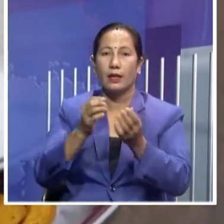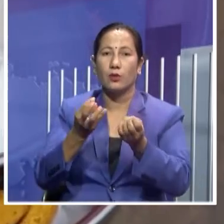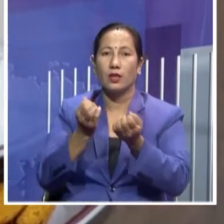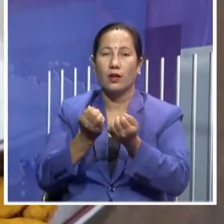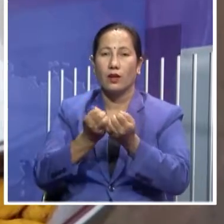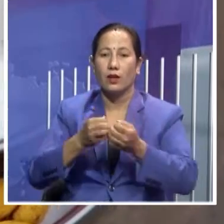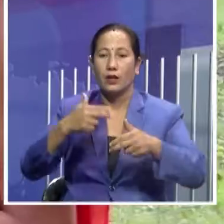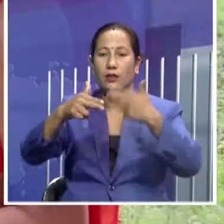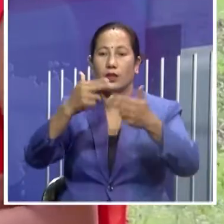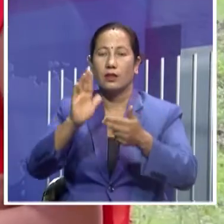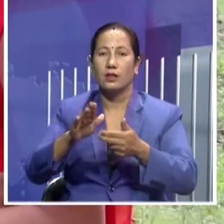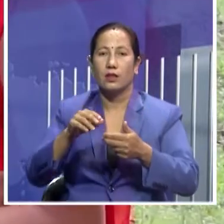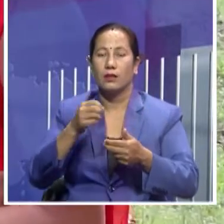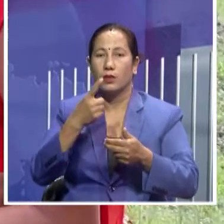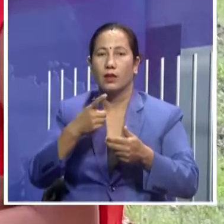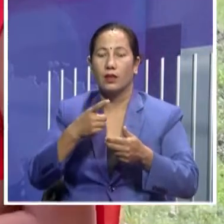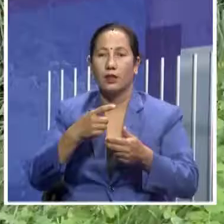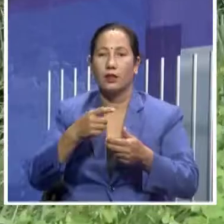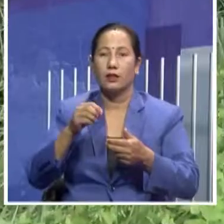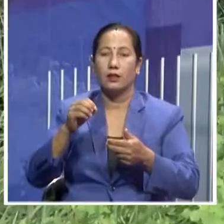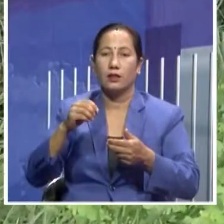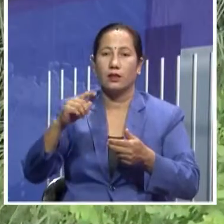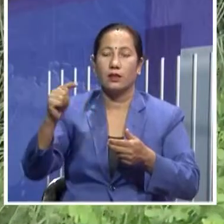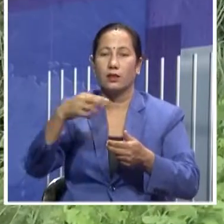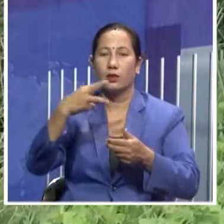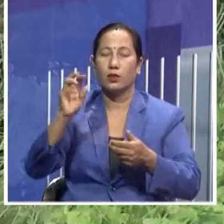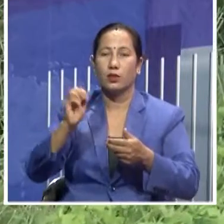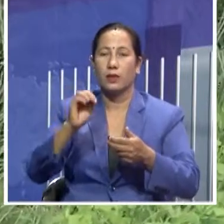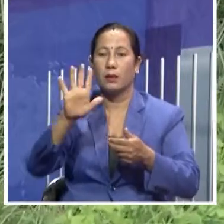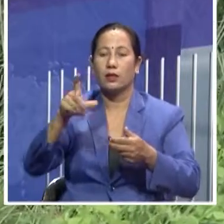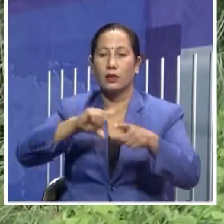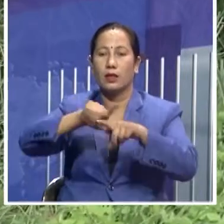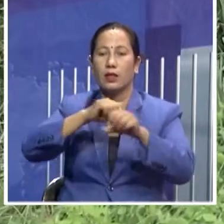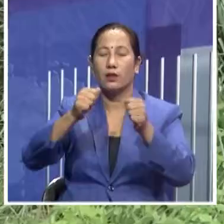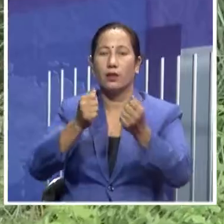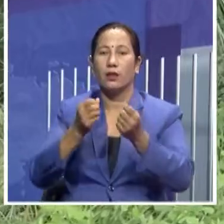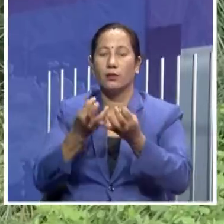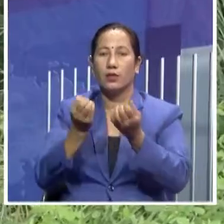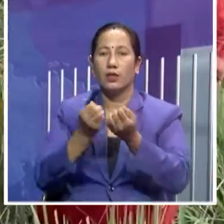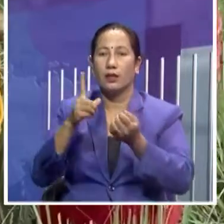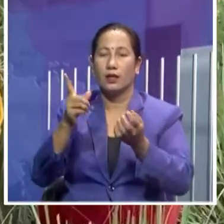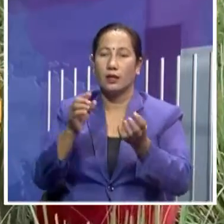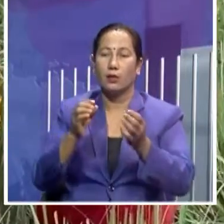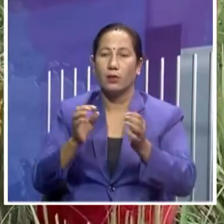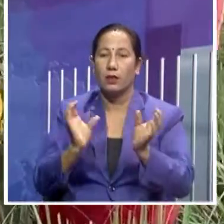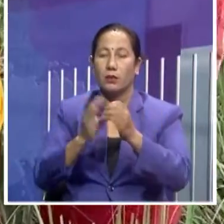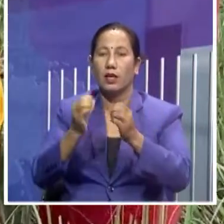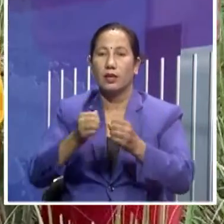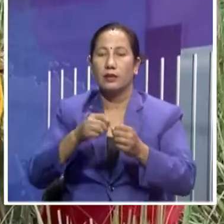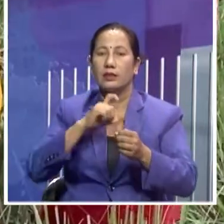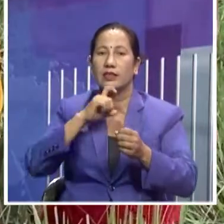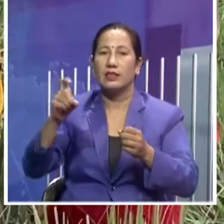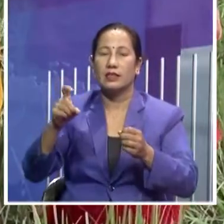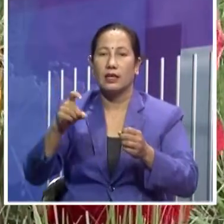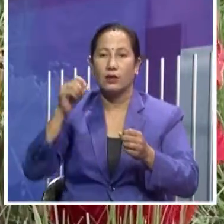गर्ने परम्परा रहेको छ भने कुशमा पाँचवटा गाँठो पारी पूजा आर्जा गरी एकै ठाउँमा भेला भई गीत गाउने तथा